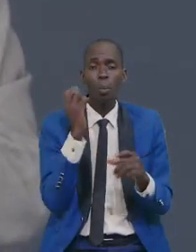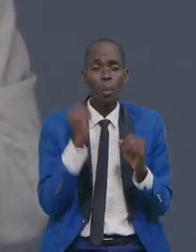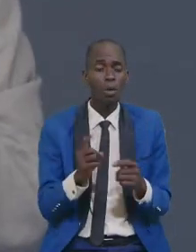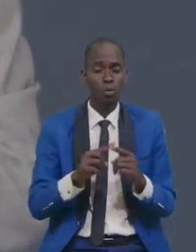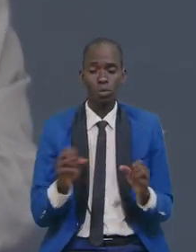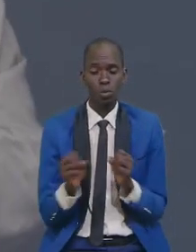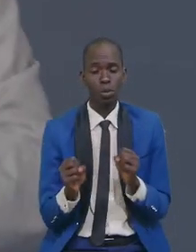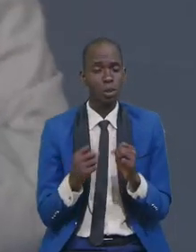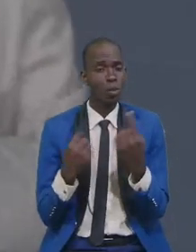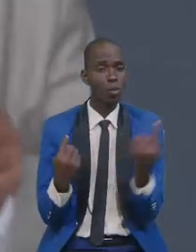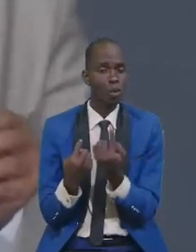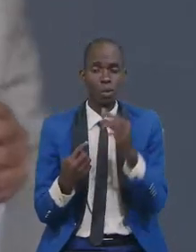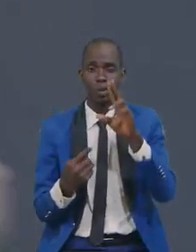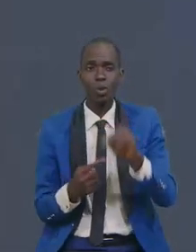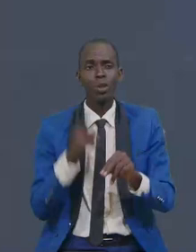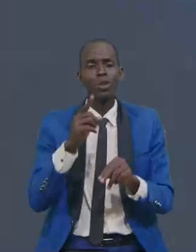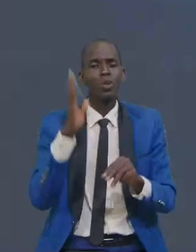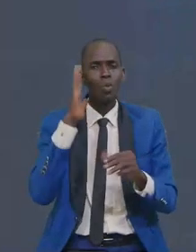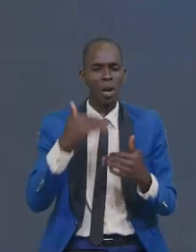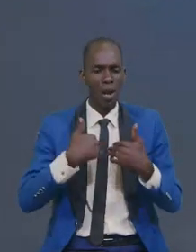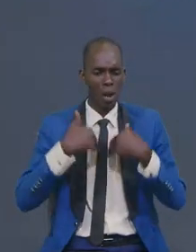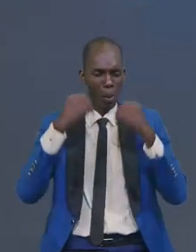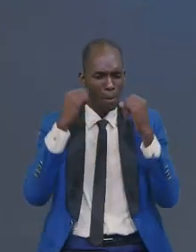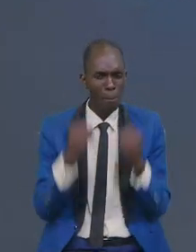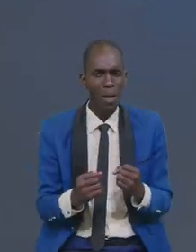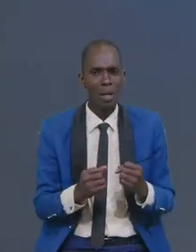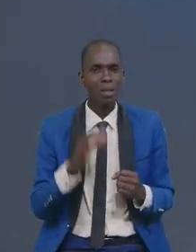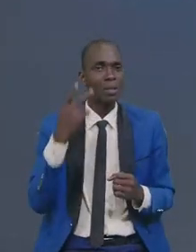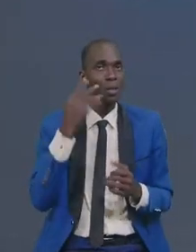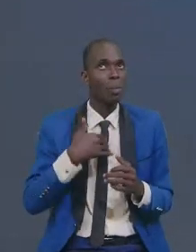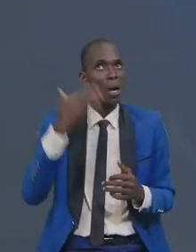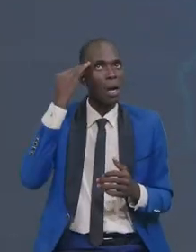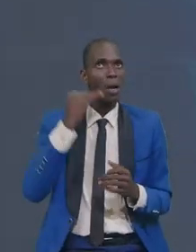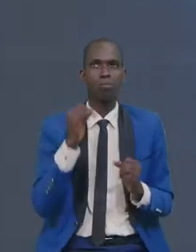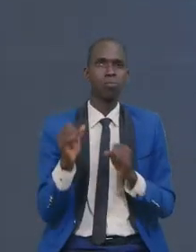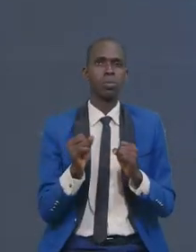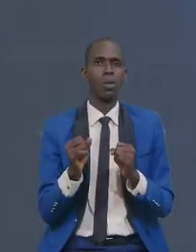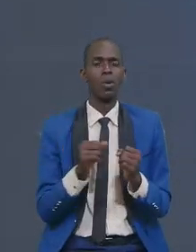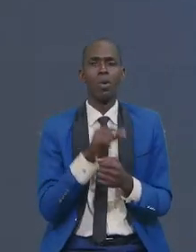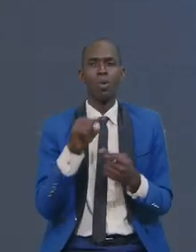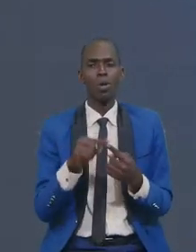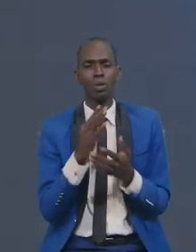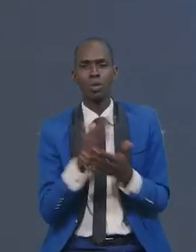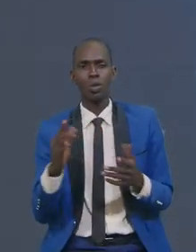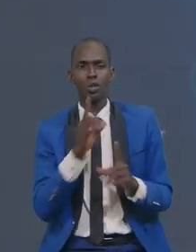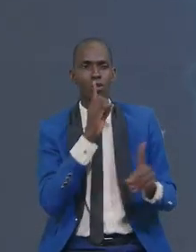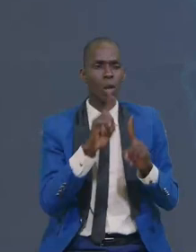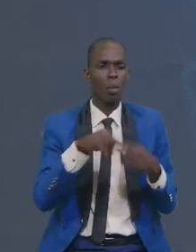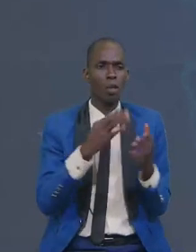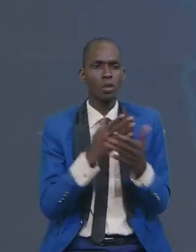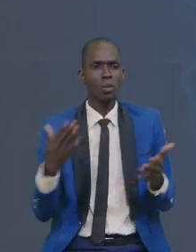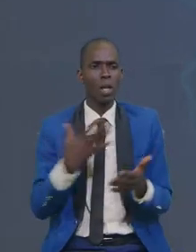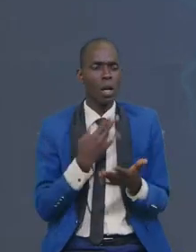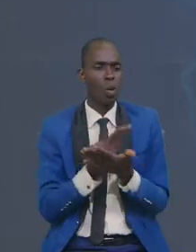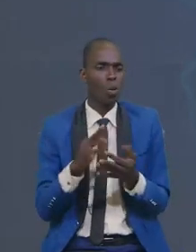je tremble. Vous recevrez une puissance. Ah, il y a une manière. Ma tête bouge quand quelqu'un parle de